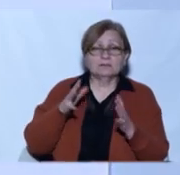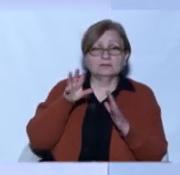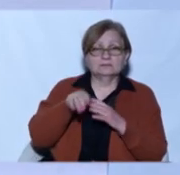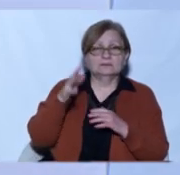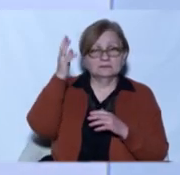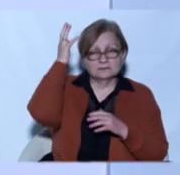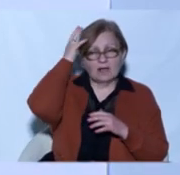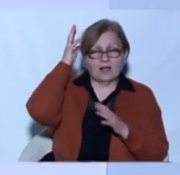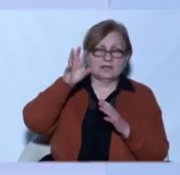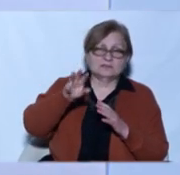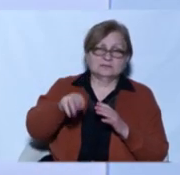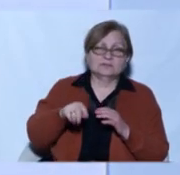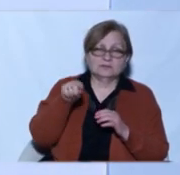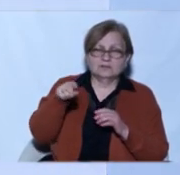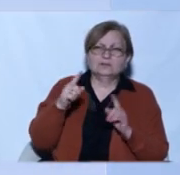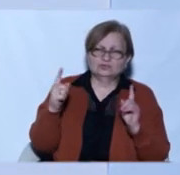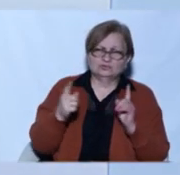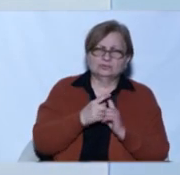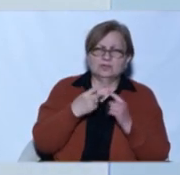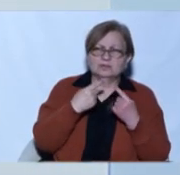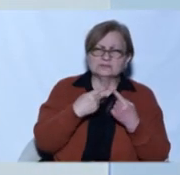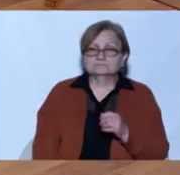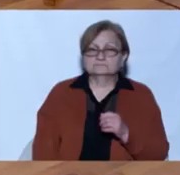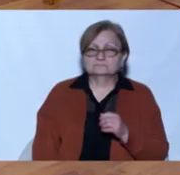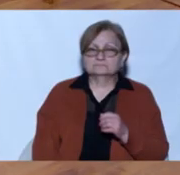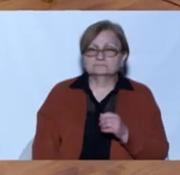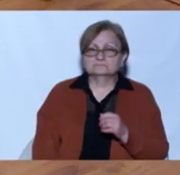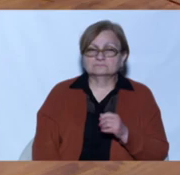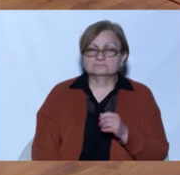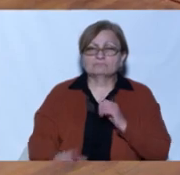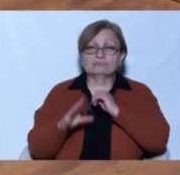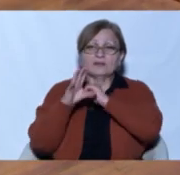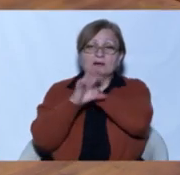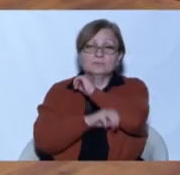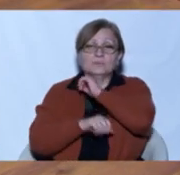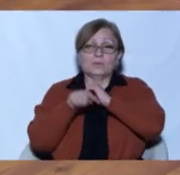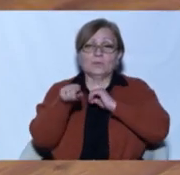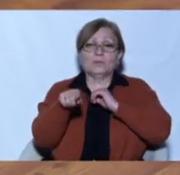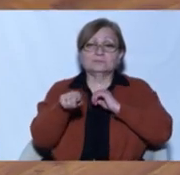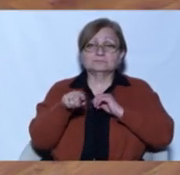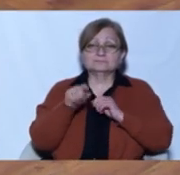აი ნახეთ, ბოლო, ამაზე მე კიდე ვილაპარაკებ, მაგრამ აი სწორედ იმ ბოლო